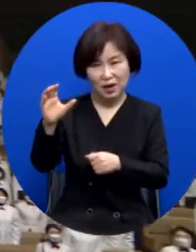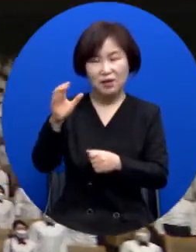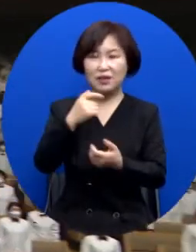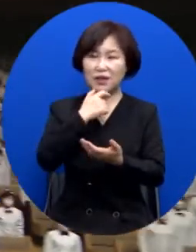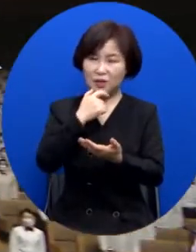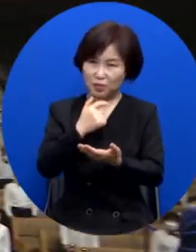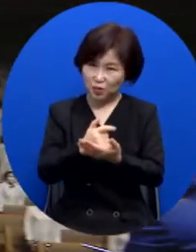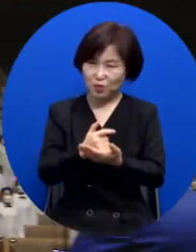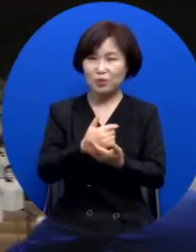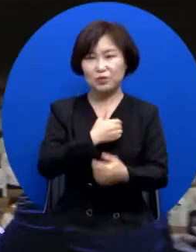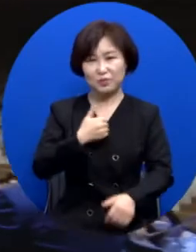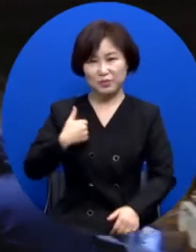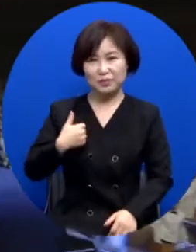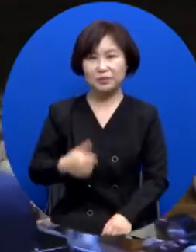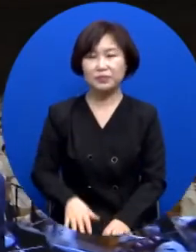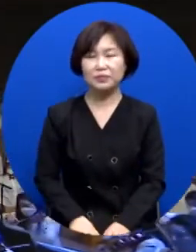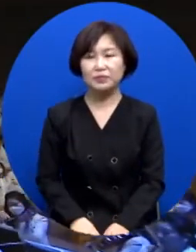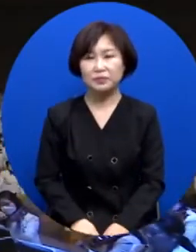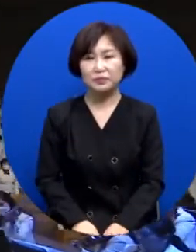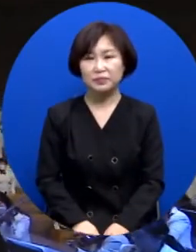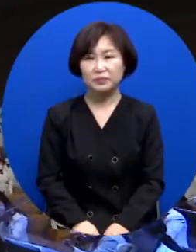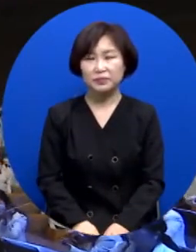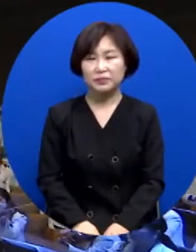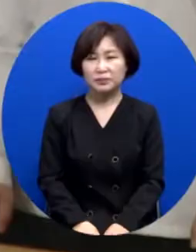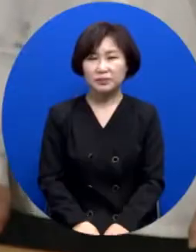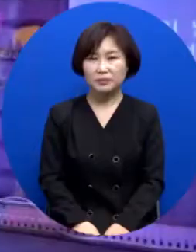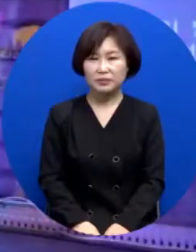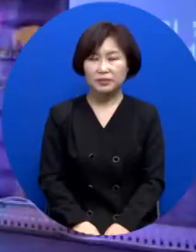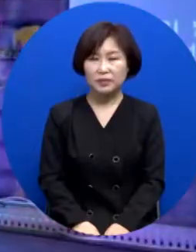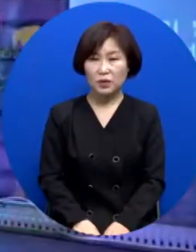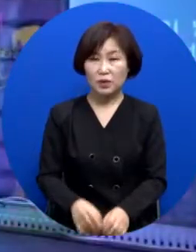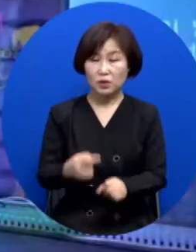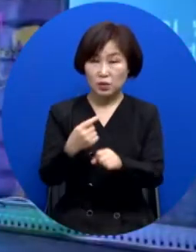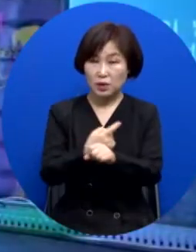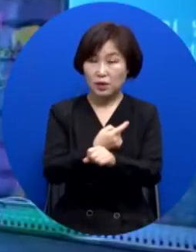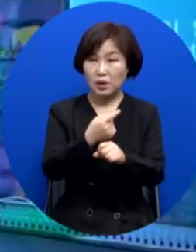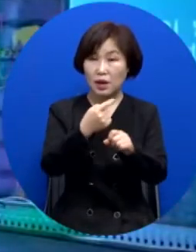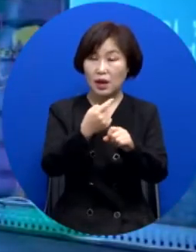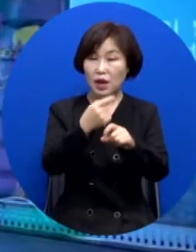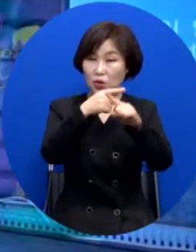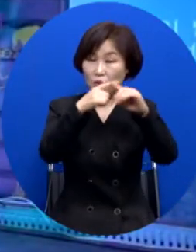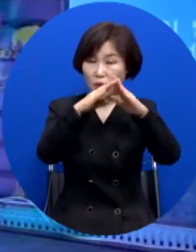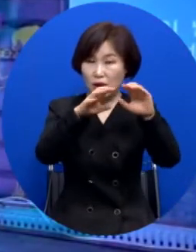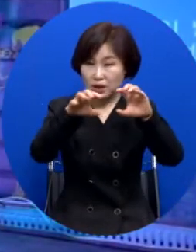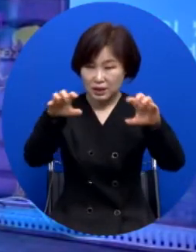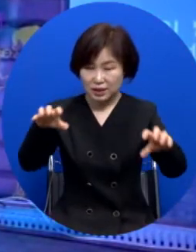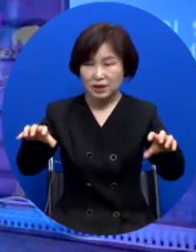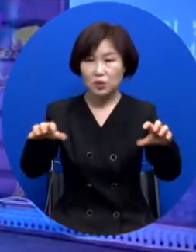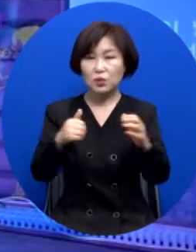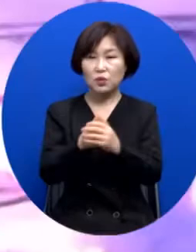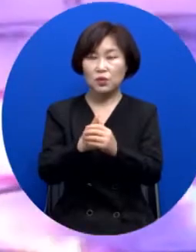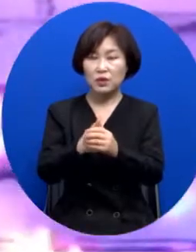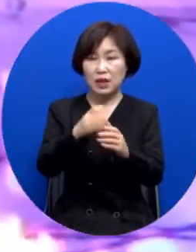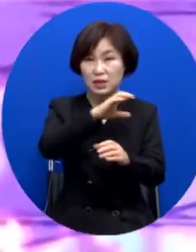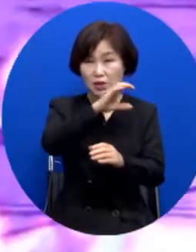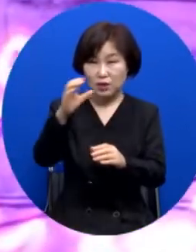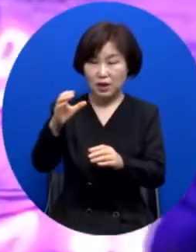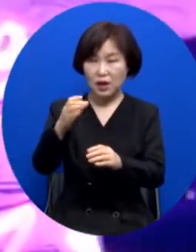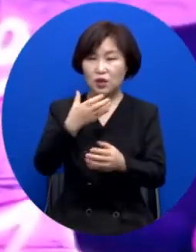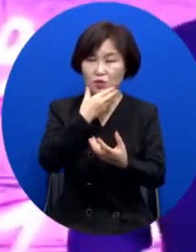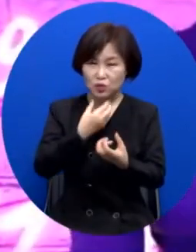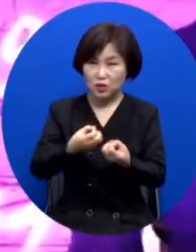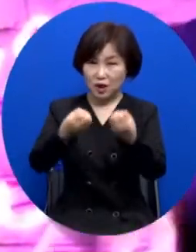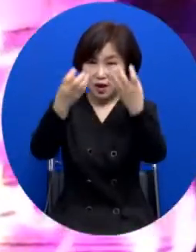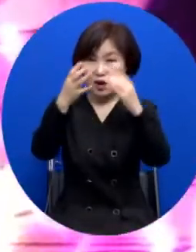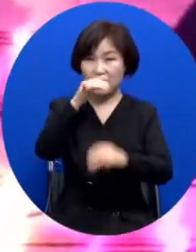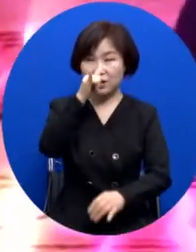모습을 확인할 수가 있었습니다. 네, 또 이밖에 여러 교회들도 각자의 상황에 맞게 성탄을 축하했는데요.